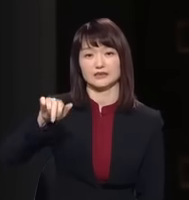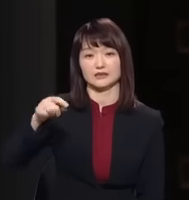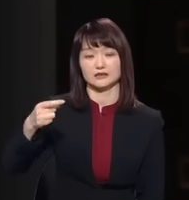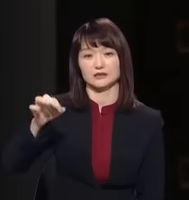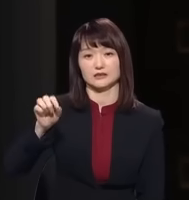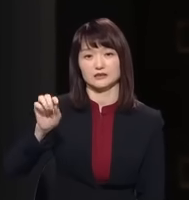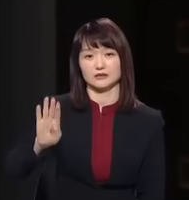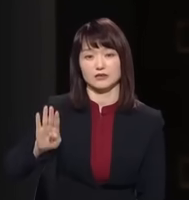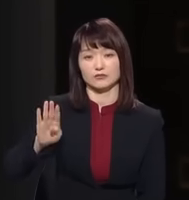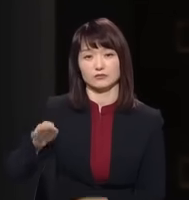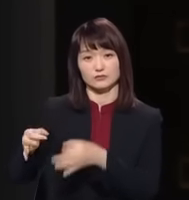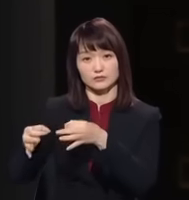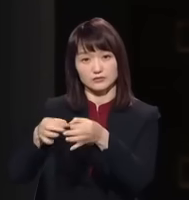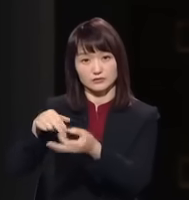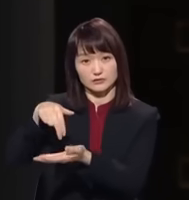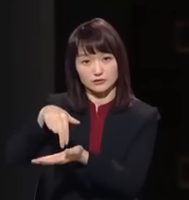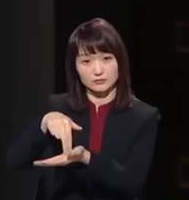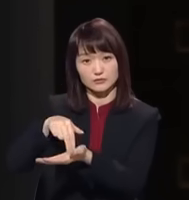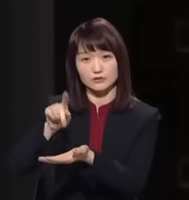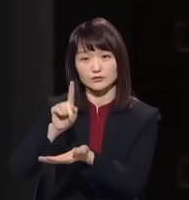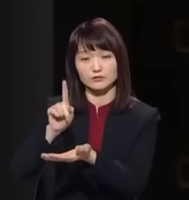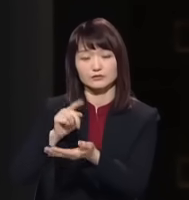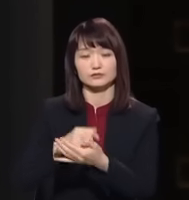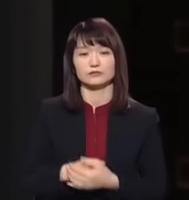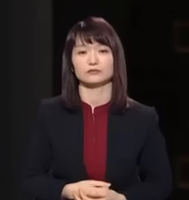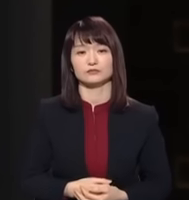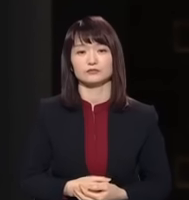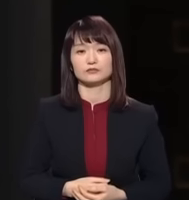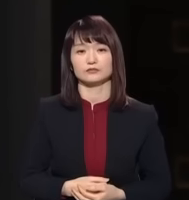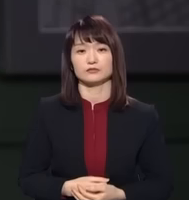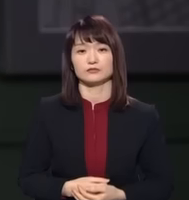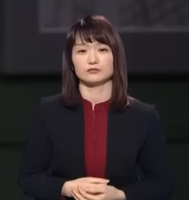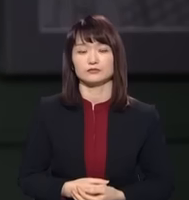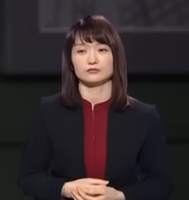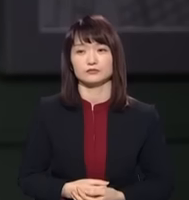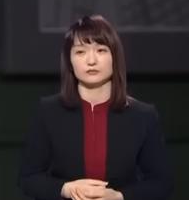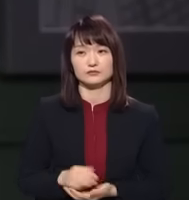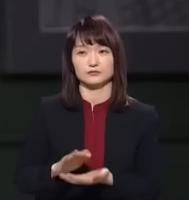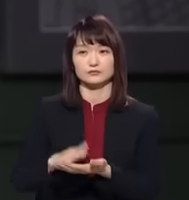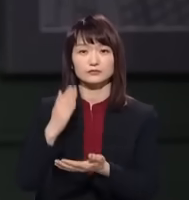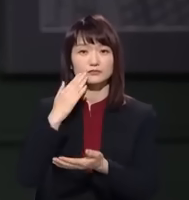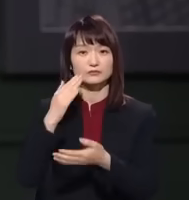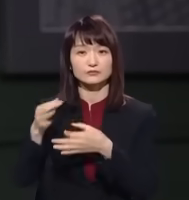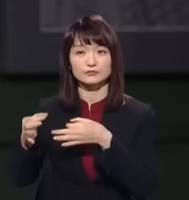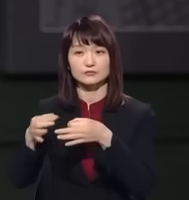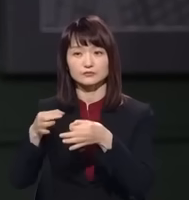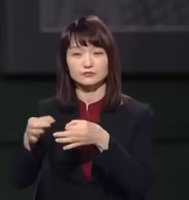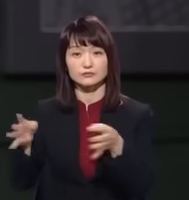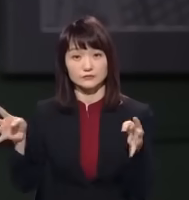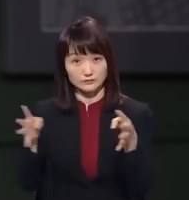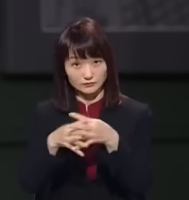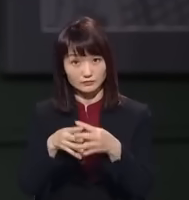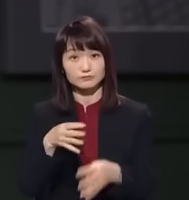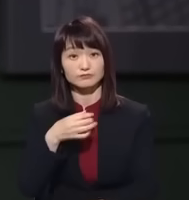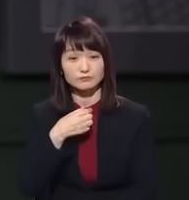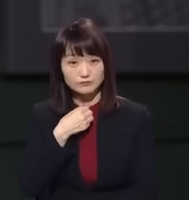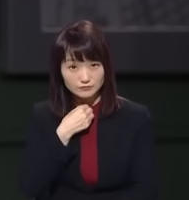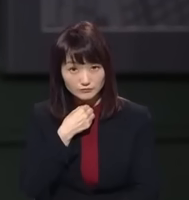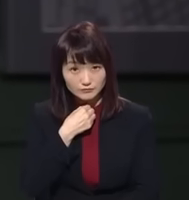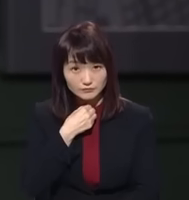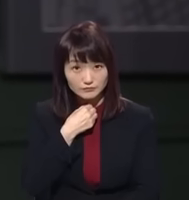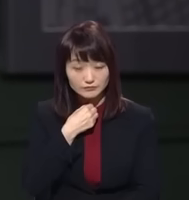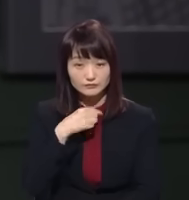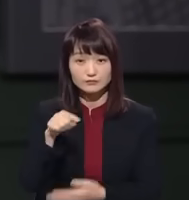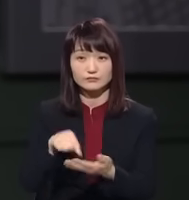입장 저희가 좀 뭐 알아봤죠? 네, 일단 초반에 이 메이크업 샵에서는요 합의를 원한다면서 이